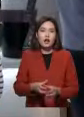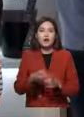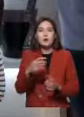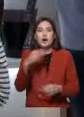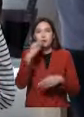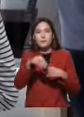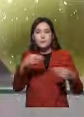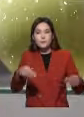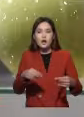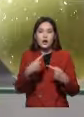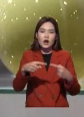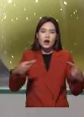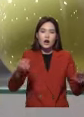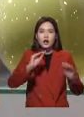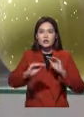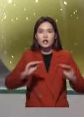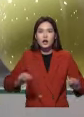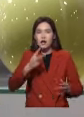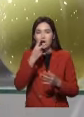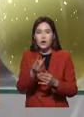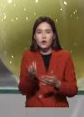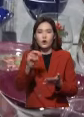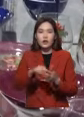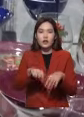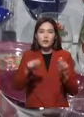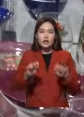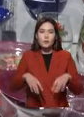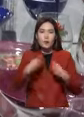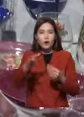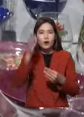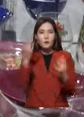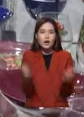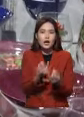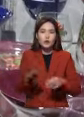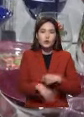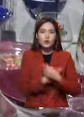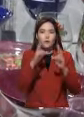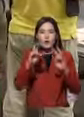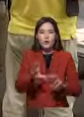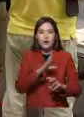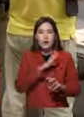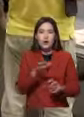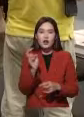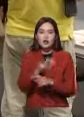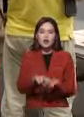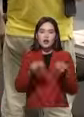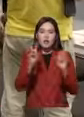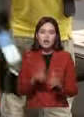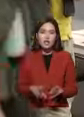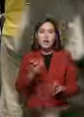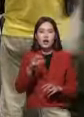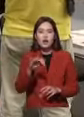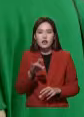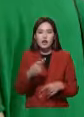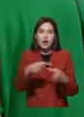тауарлар көрмесінде сан түрлі жаңа өнімдермен танысуға мүмкіндік алды. Сенімді серіктестер, тұтынушылар, жеткізушілерді табуға арналған алаң әлемнің